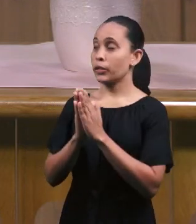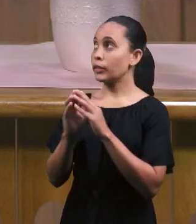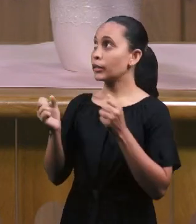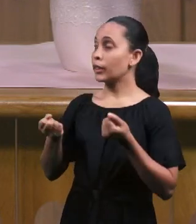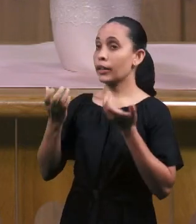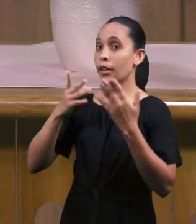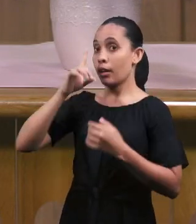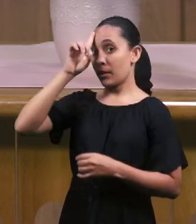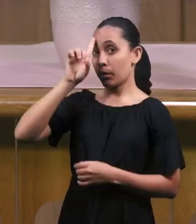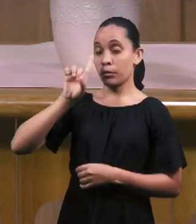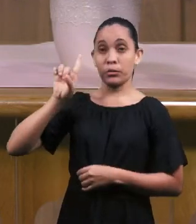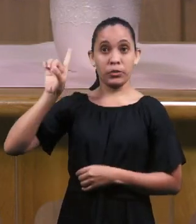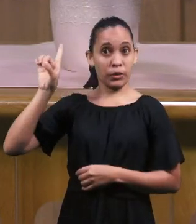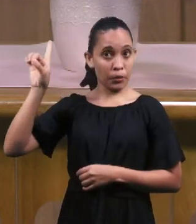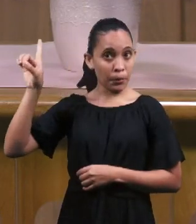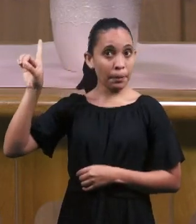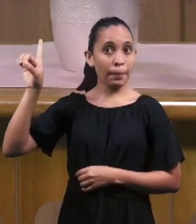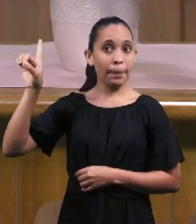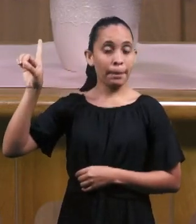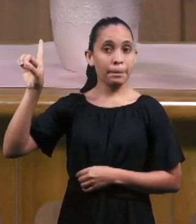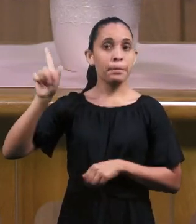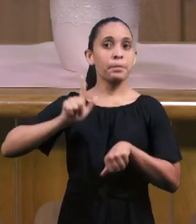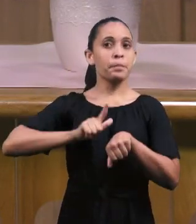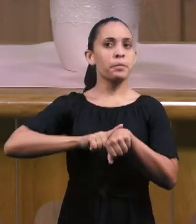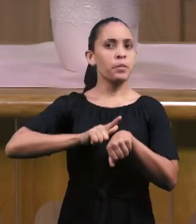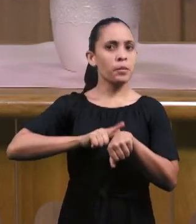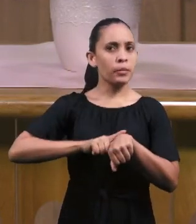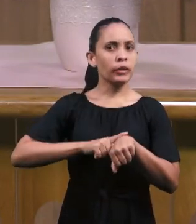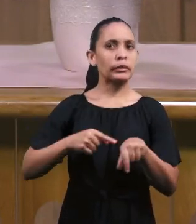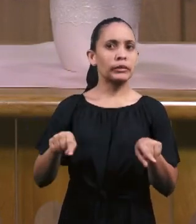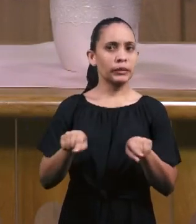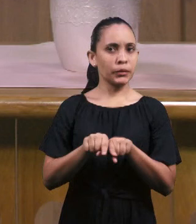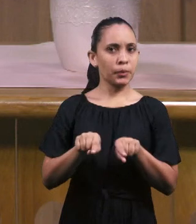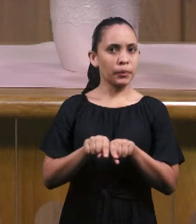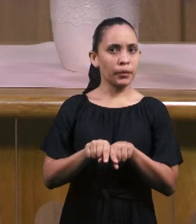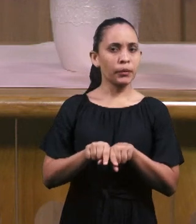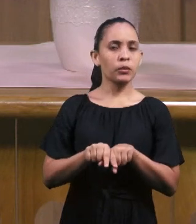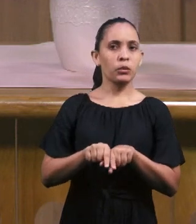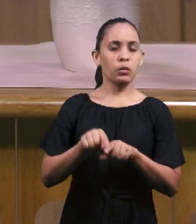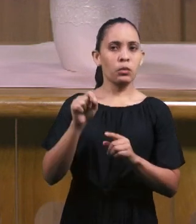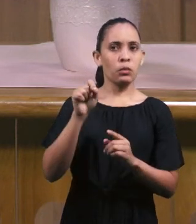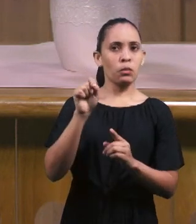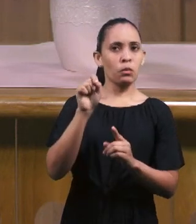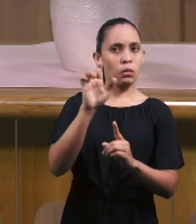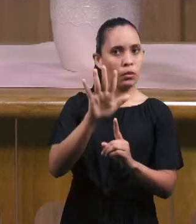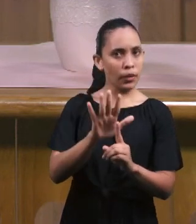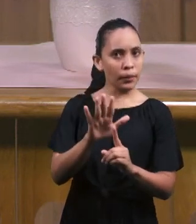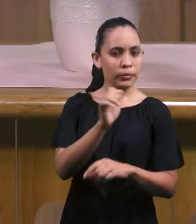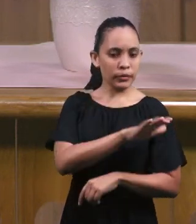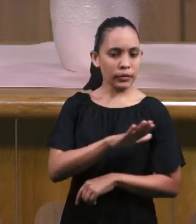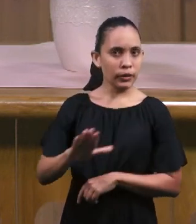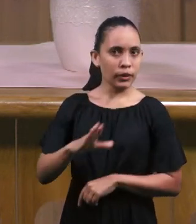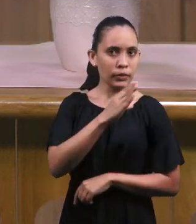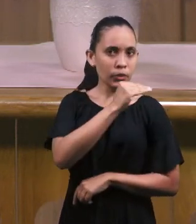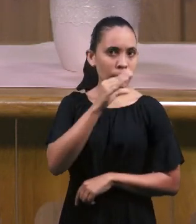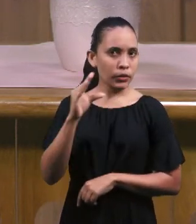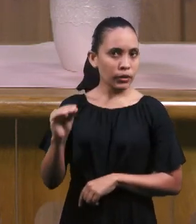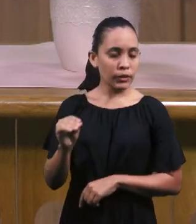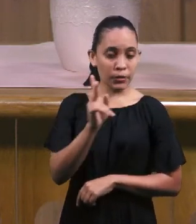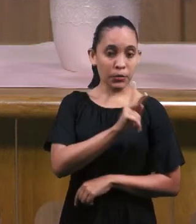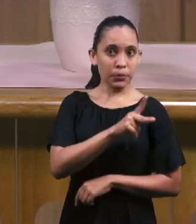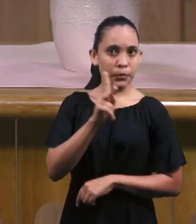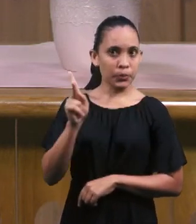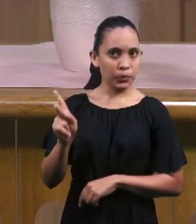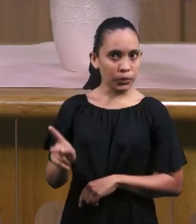en ramenant à l'Hôtel du Seigneur cette école biblique dominicale. C'est un moment où nous prions aussi pour les enfants intermédiaires et adolescents, pour les